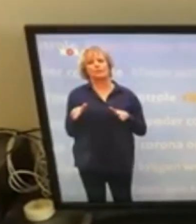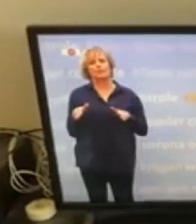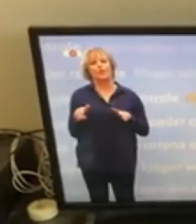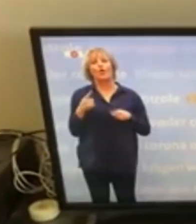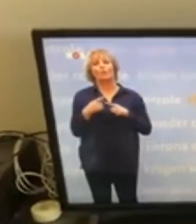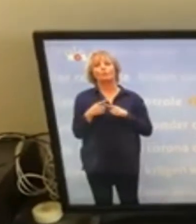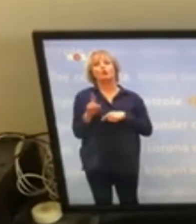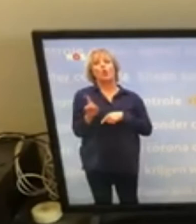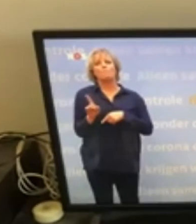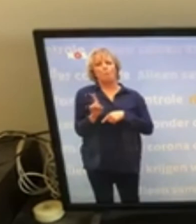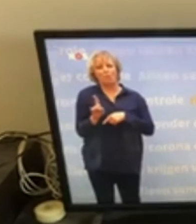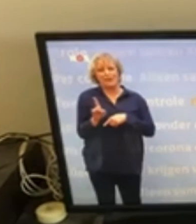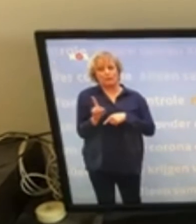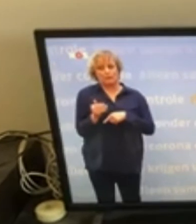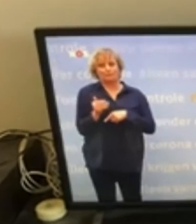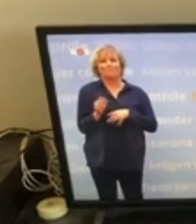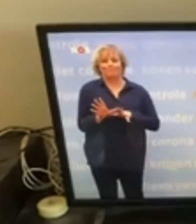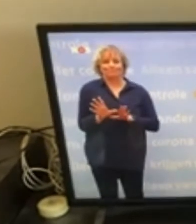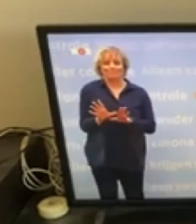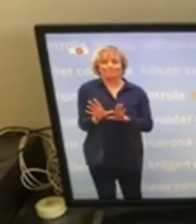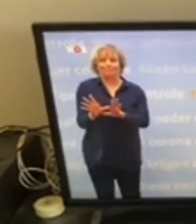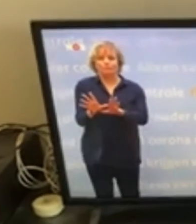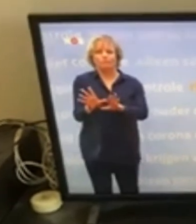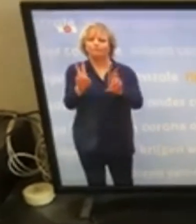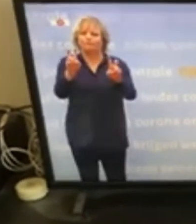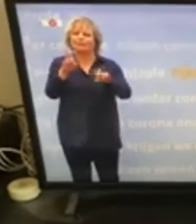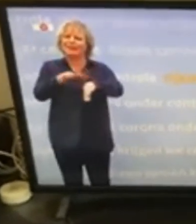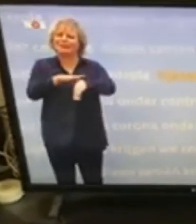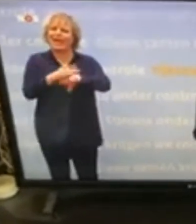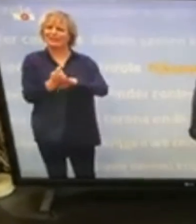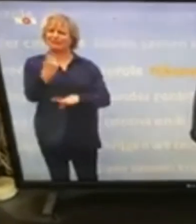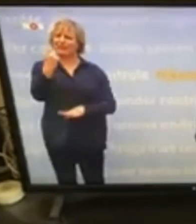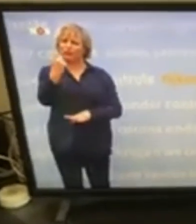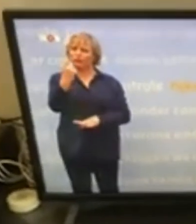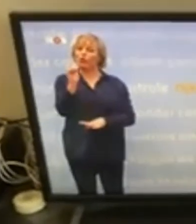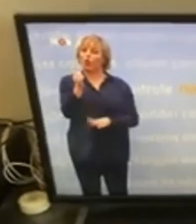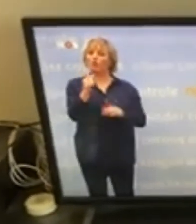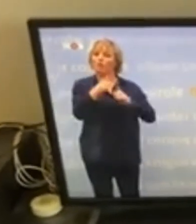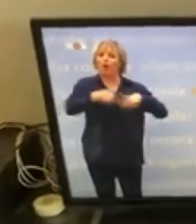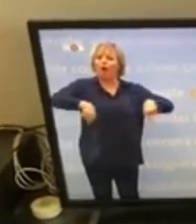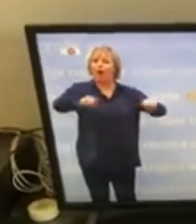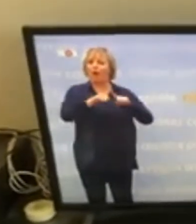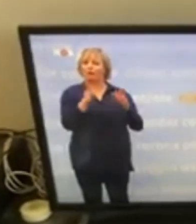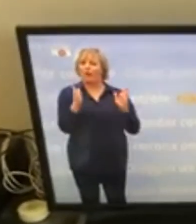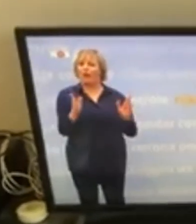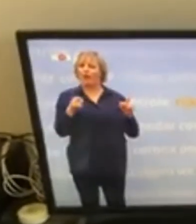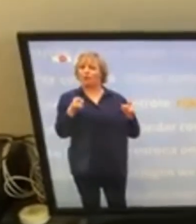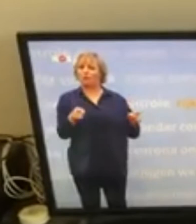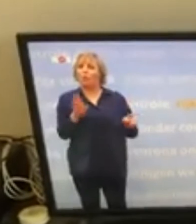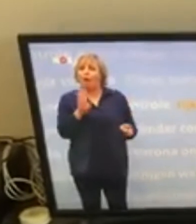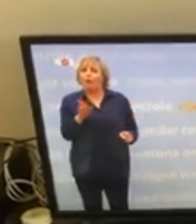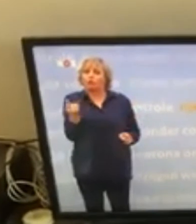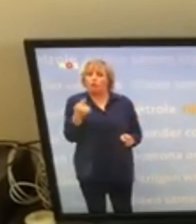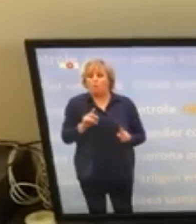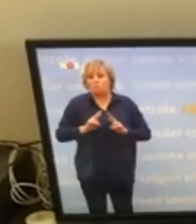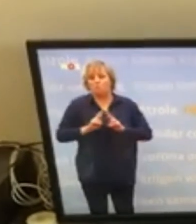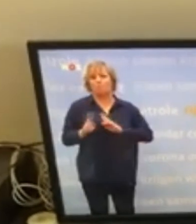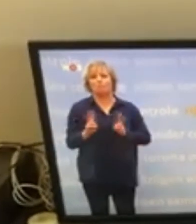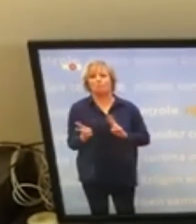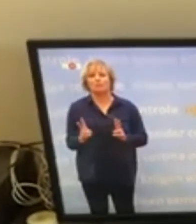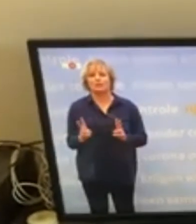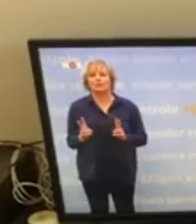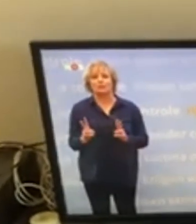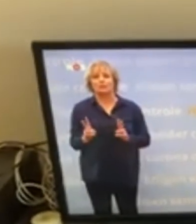komt nog even voor ons uit weten te schuiven. Tijd winnen. Zodat we er klaar voor zijn als die komt. En willen we die derde